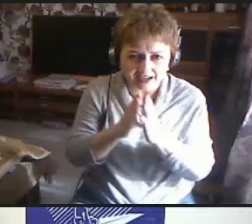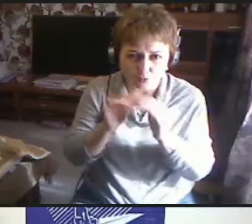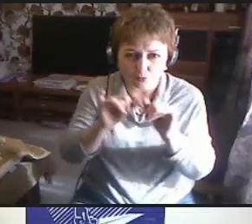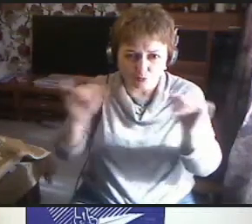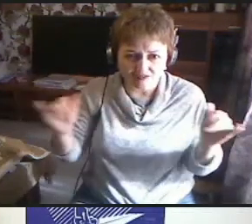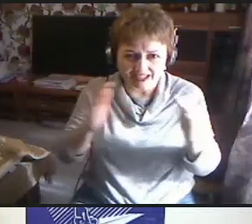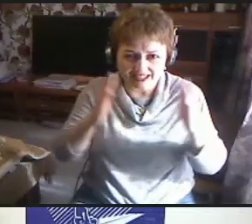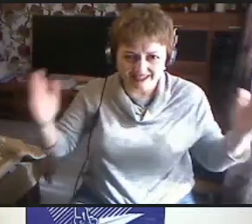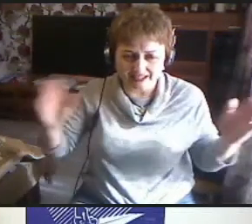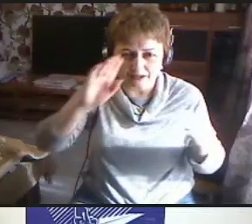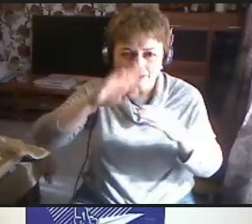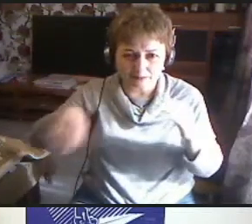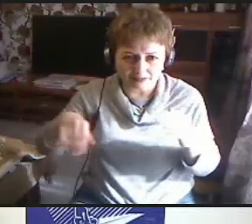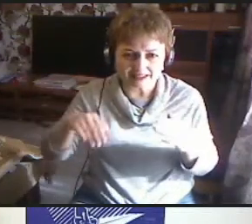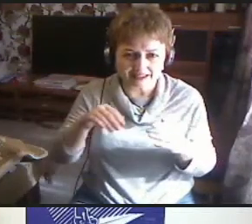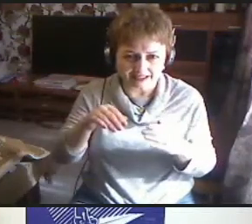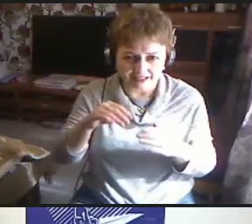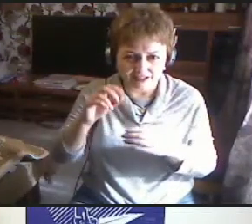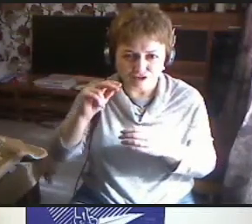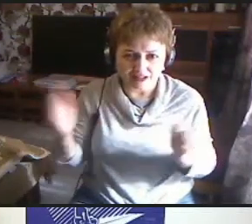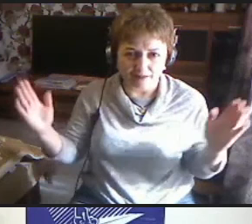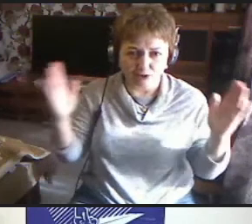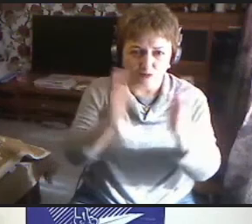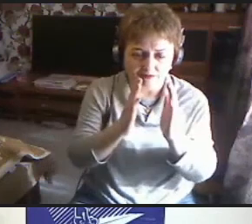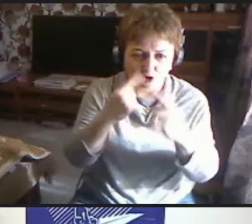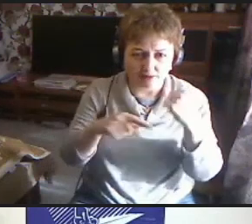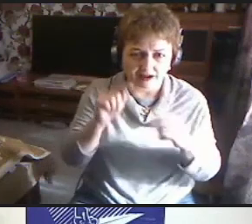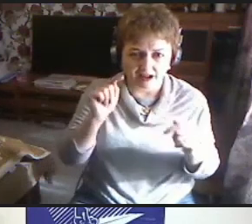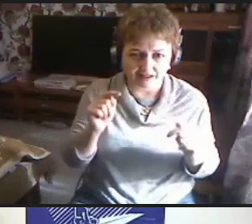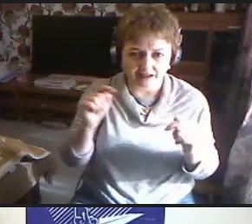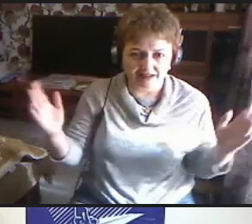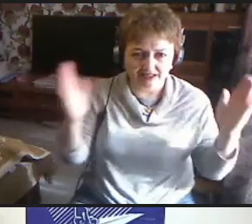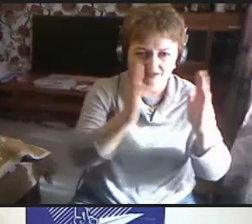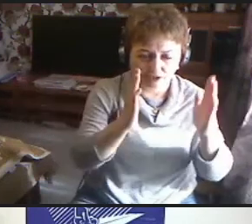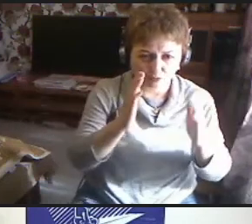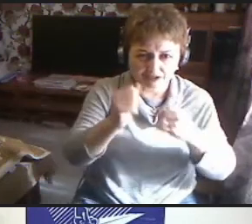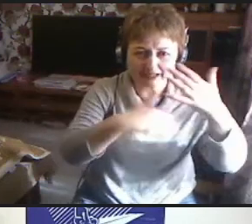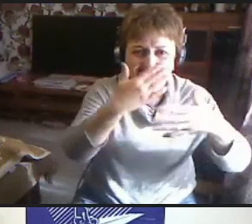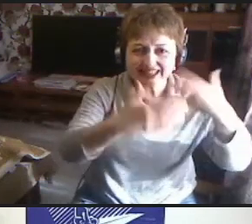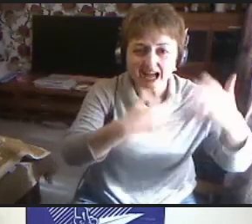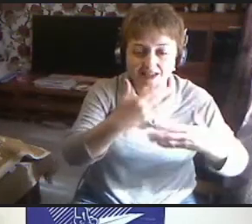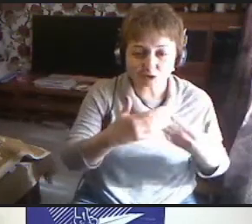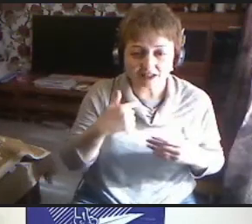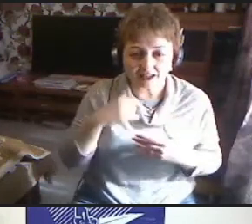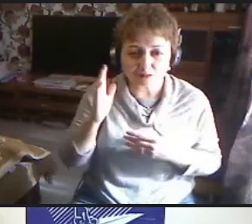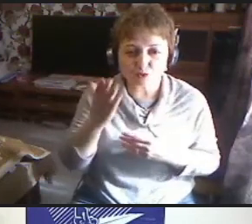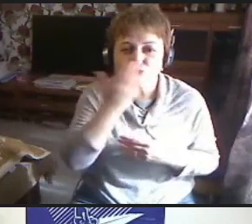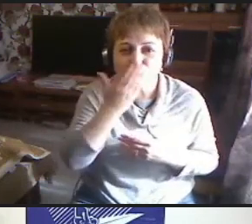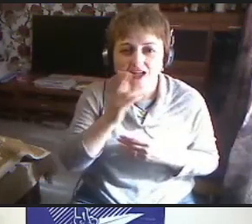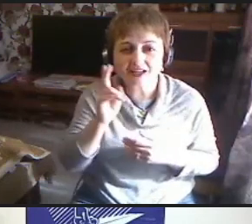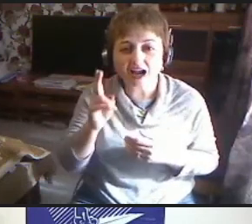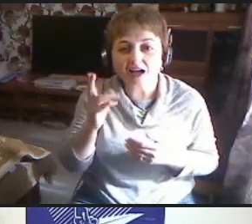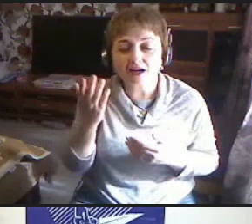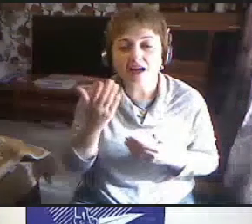раздвинуть. И без чата видеть целиком презентацию. Потом обратно сдвинуть. Ну, значит, я буду считать, что кому-то все